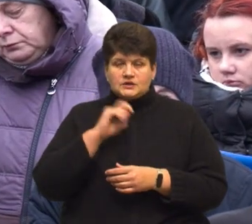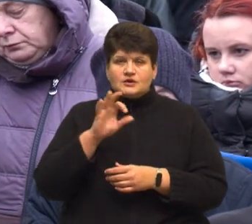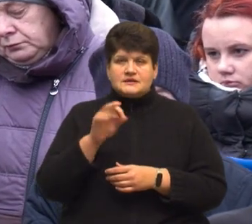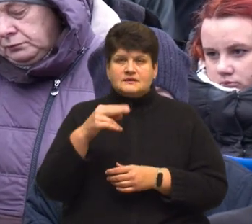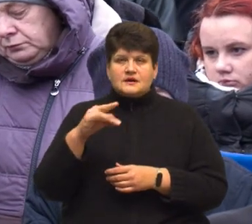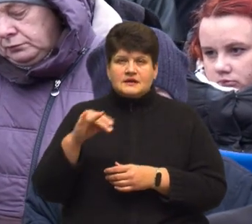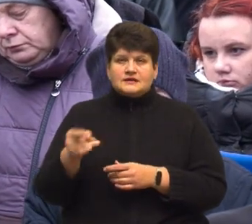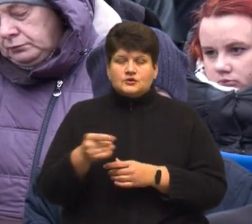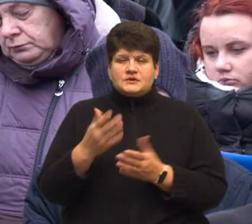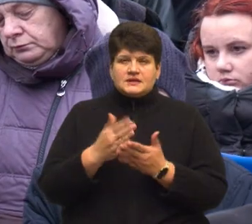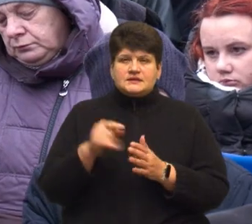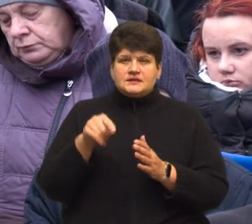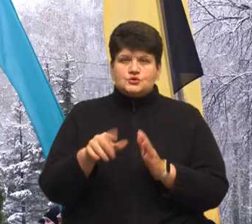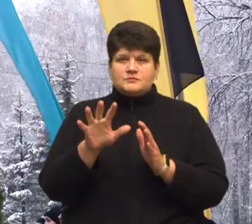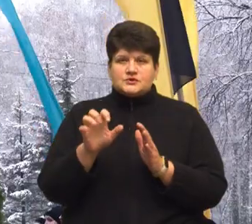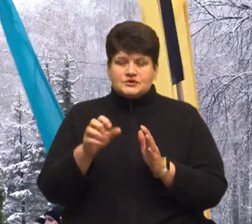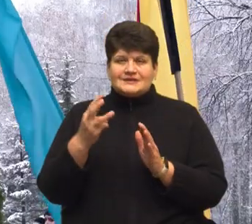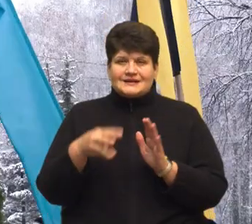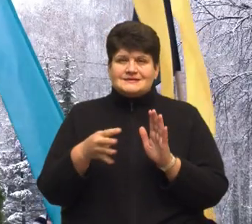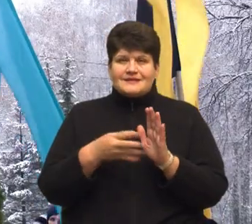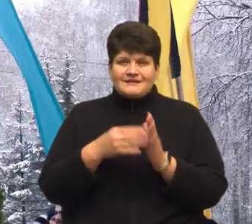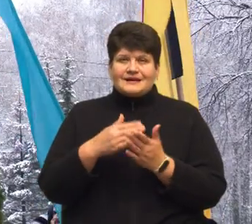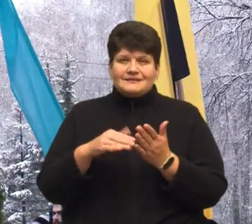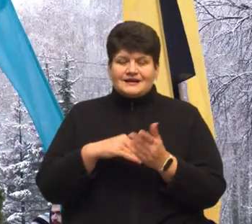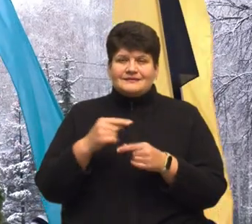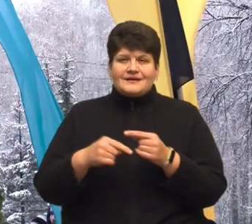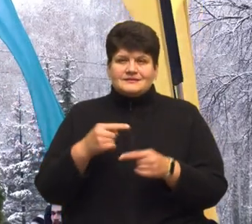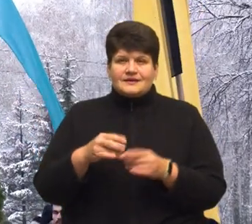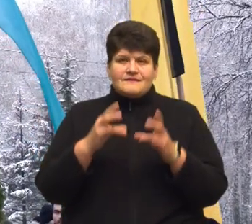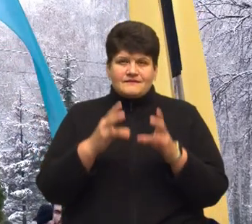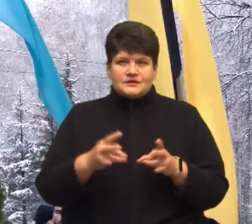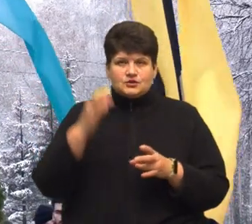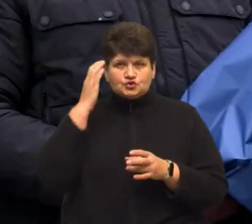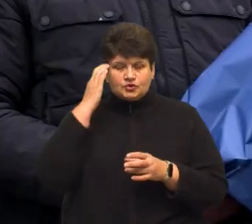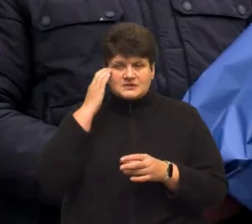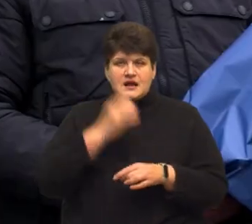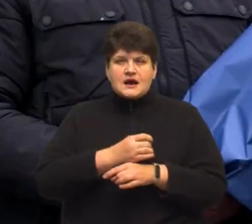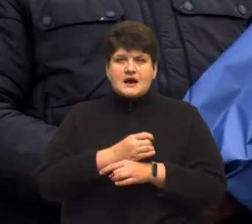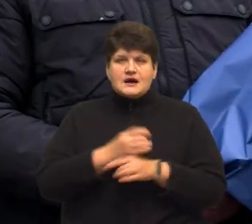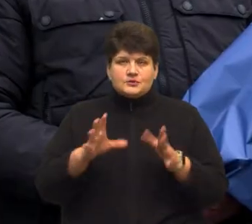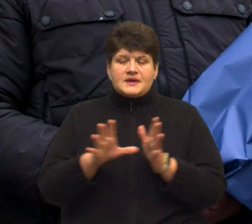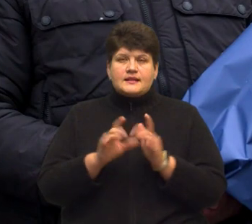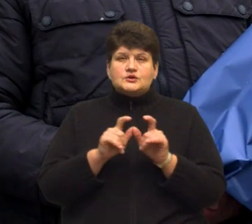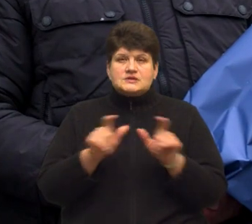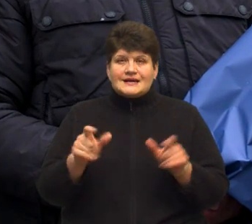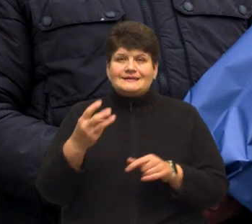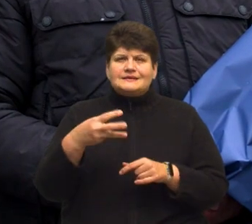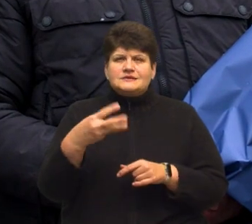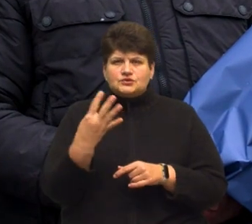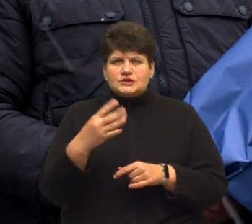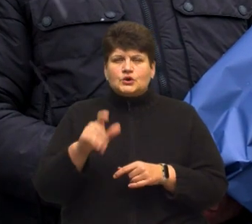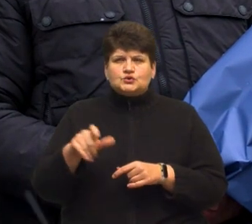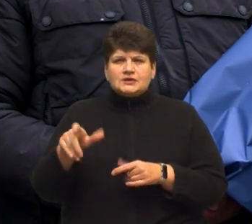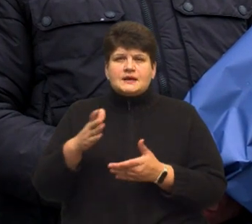є 1939 ліквідаторів наслідків аварії на Чорнобильській атомній електростанції і майже 34 000 осіб які мають